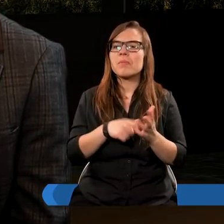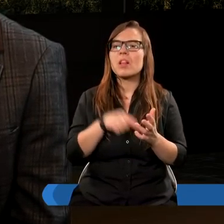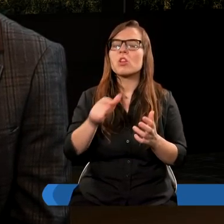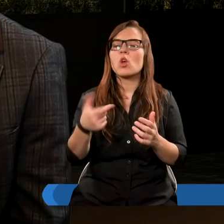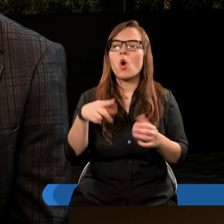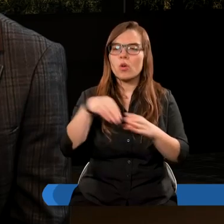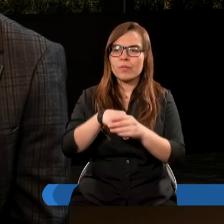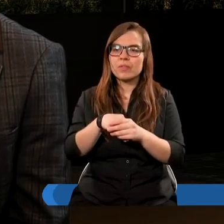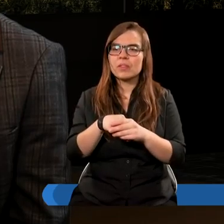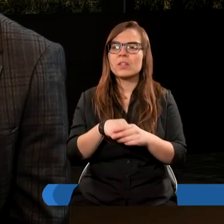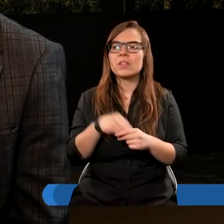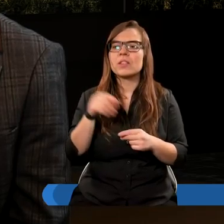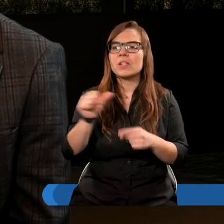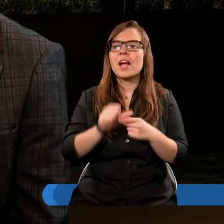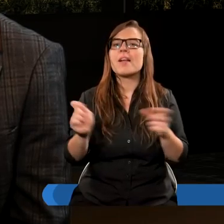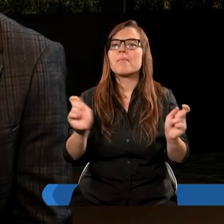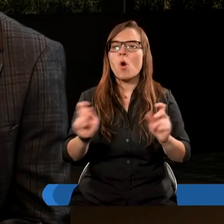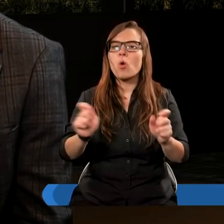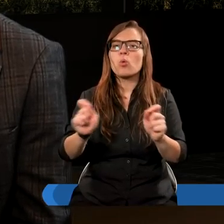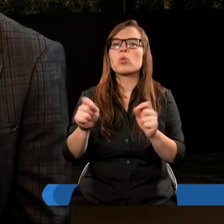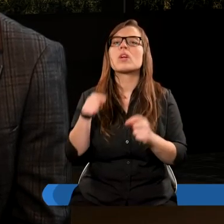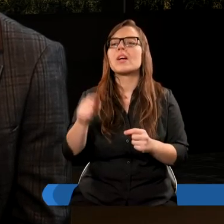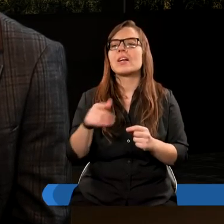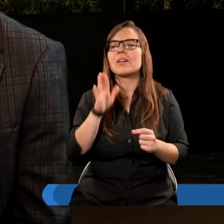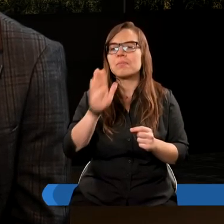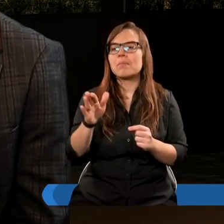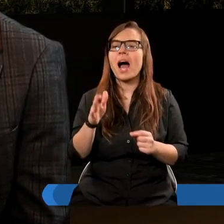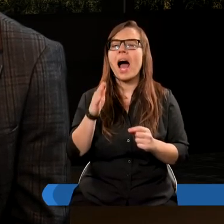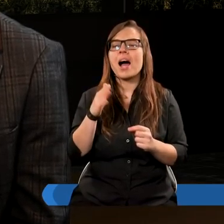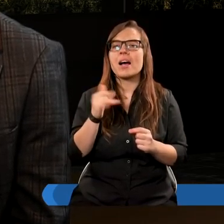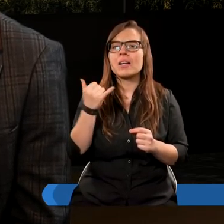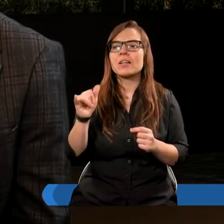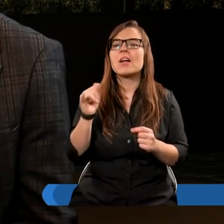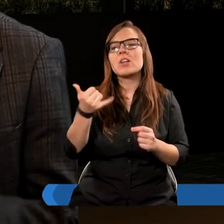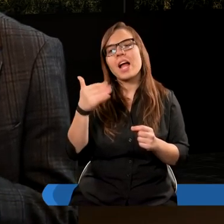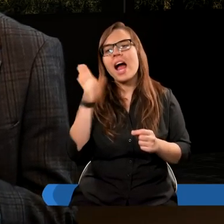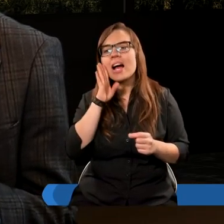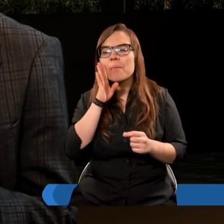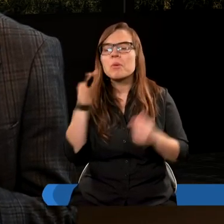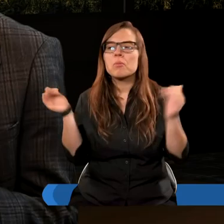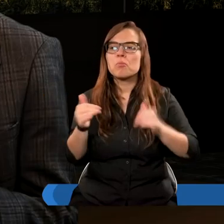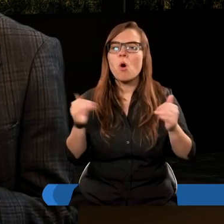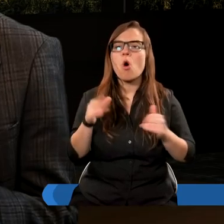co tutaj było już poruszone, wydaje mi się, że epoka inna, a z drugiej strony też jakby może